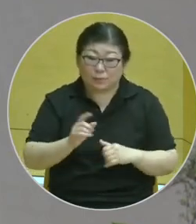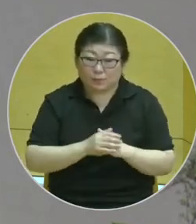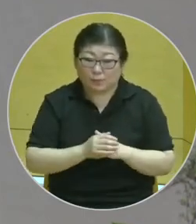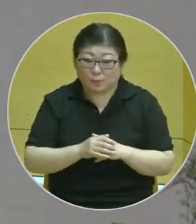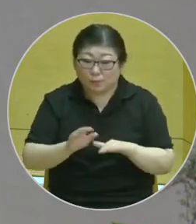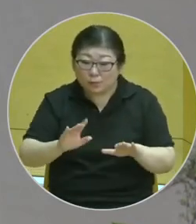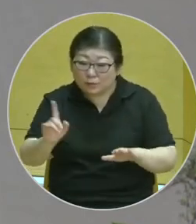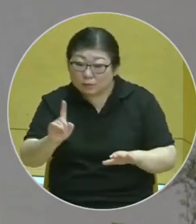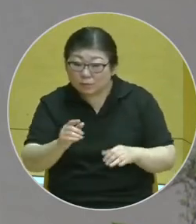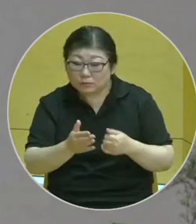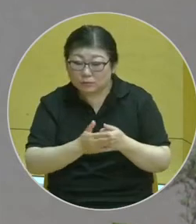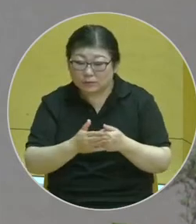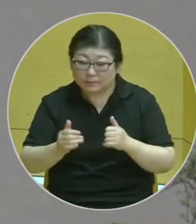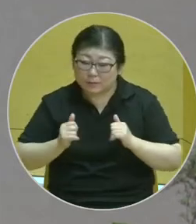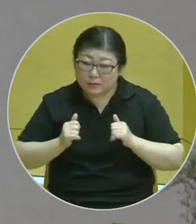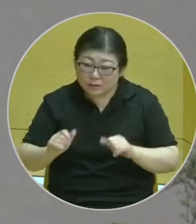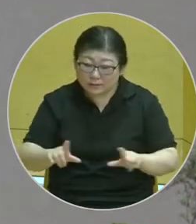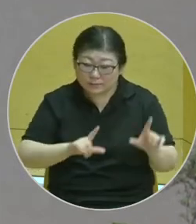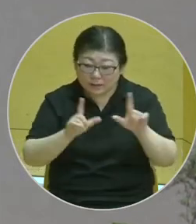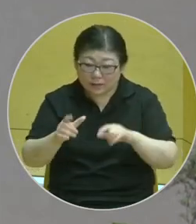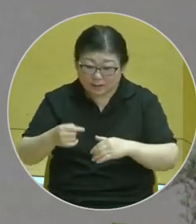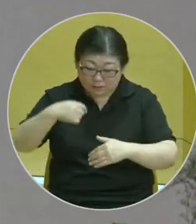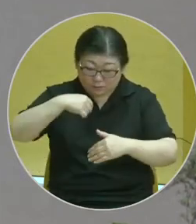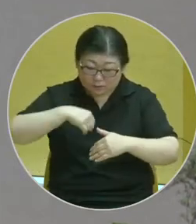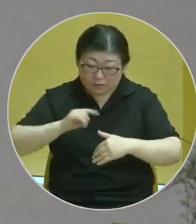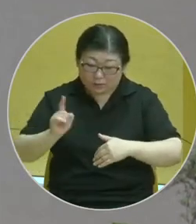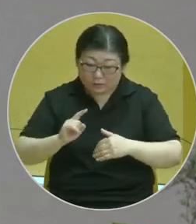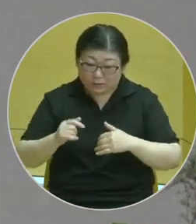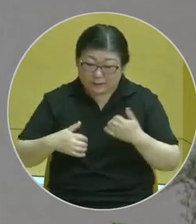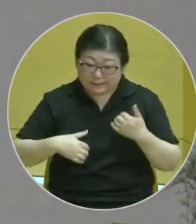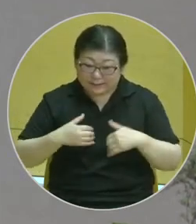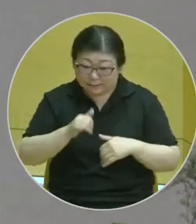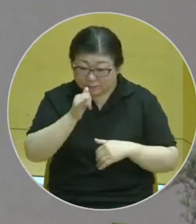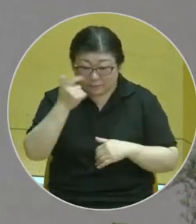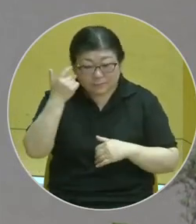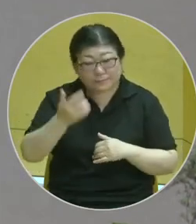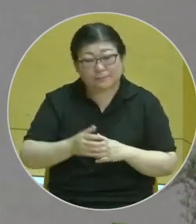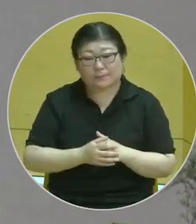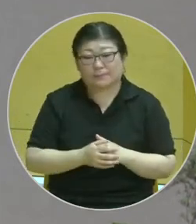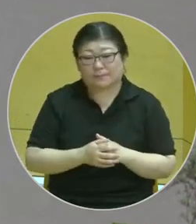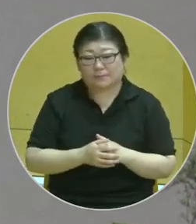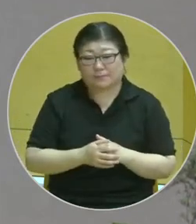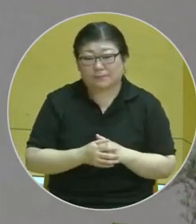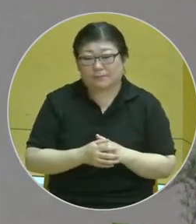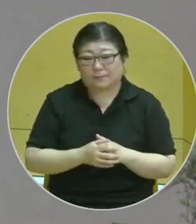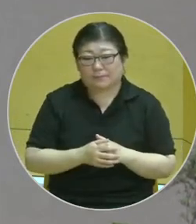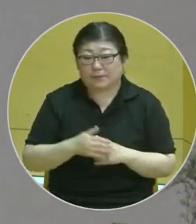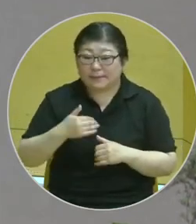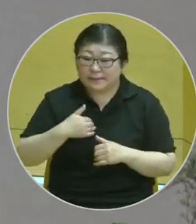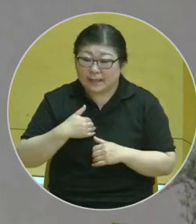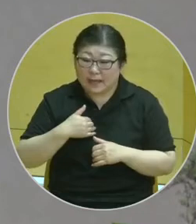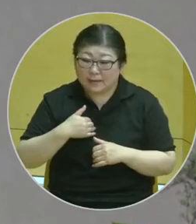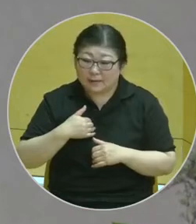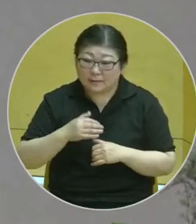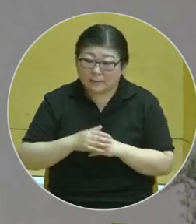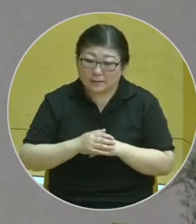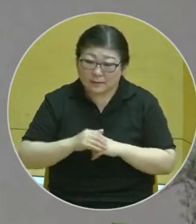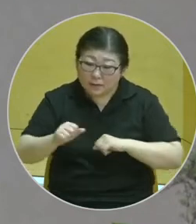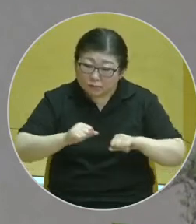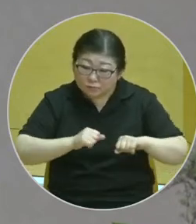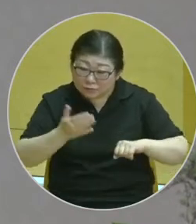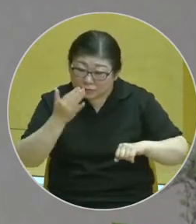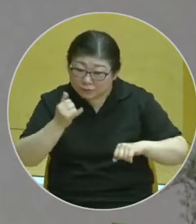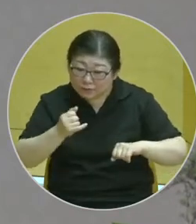뭐 땜에 우리가 열심히 살아 갔나요 우리 속에 어떤 기쁨이 있나요 우리로 하여금 오늘 나라의 움직이게 하는 이미 뭘까요